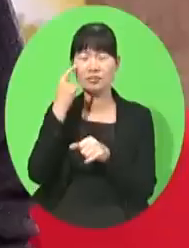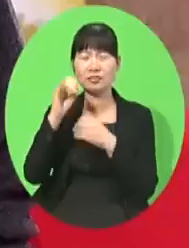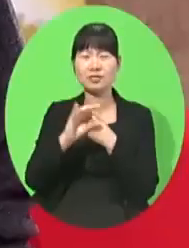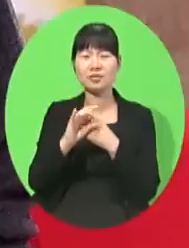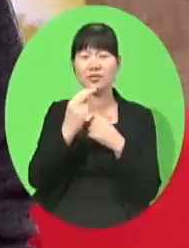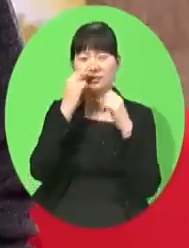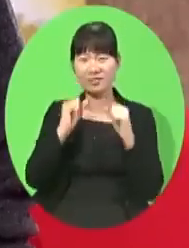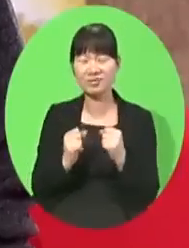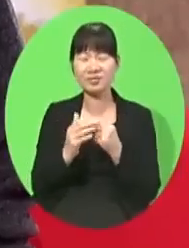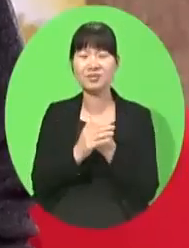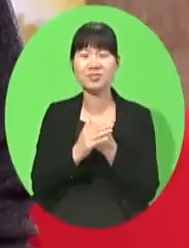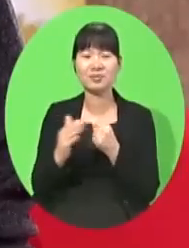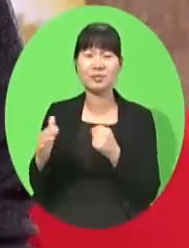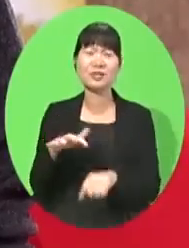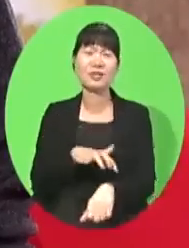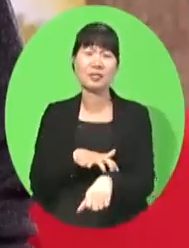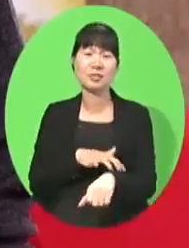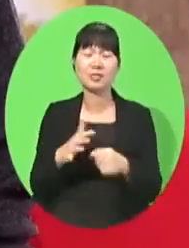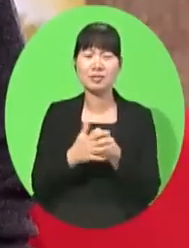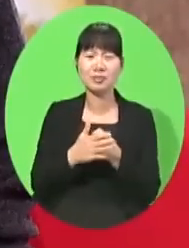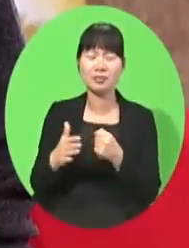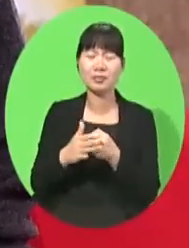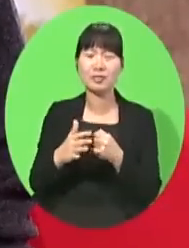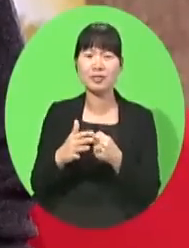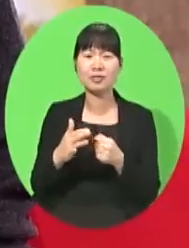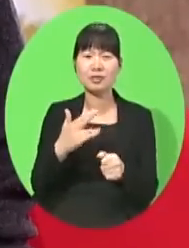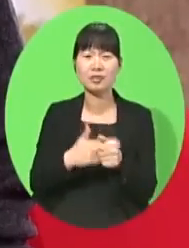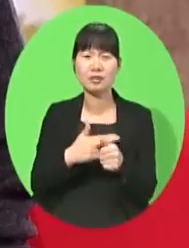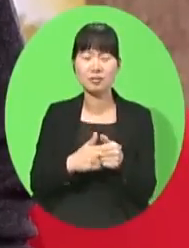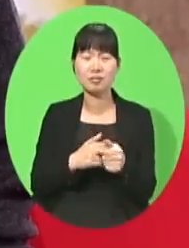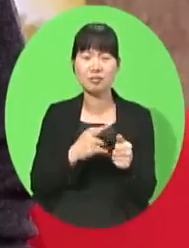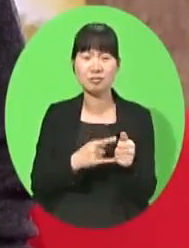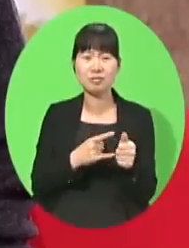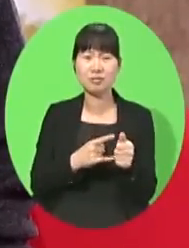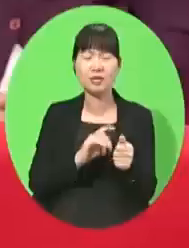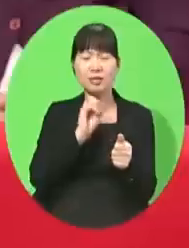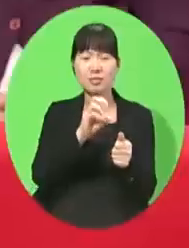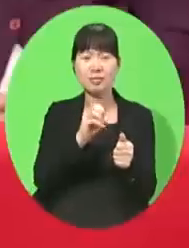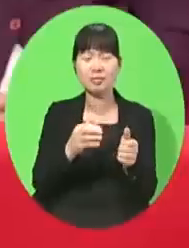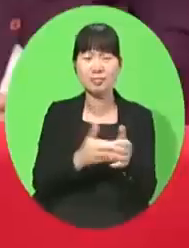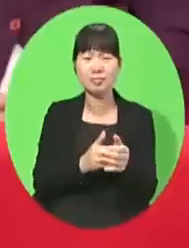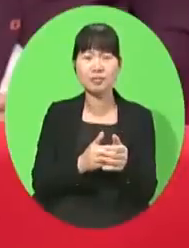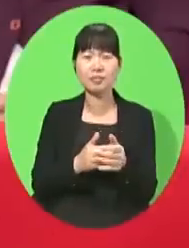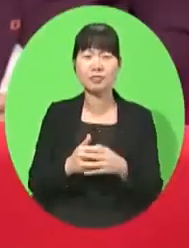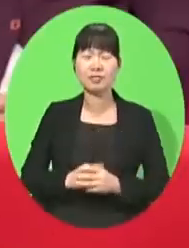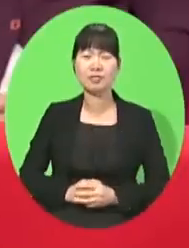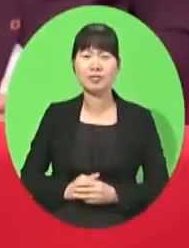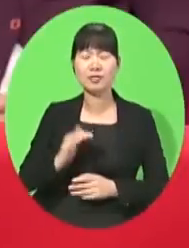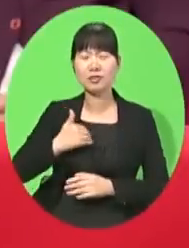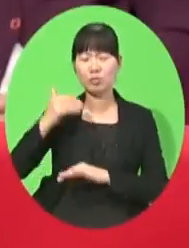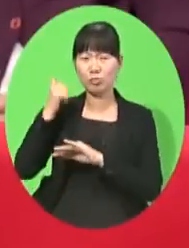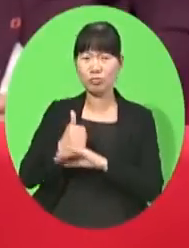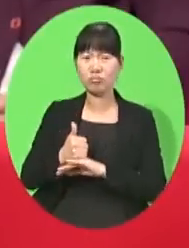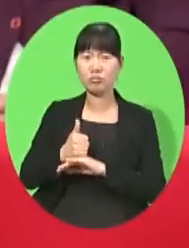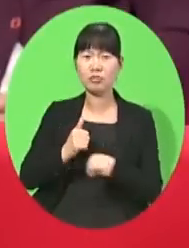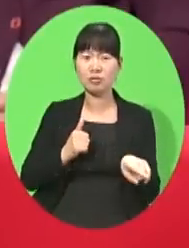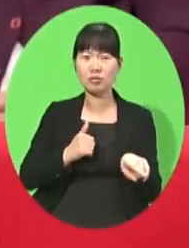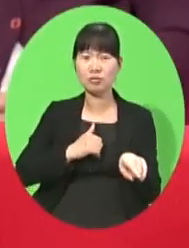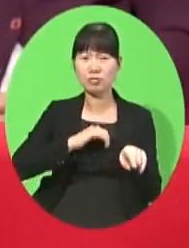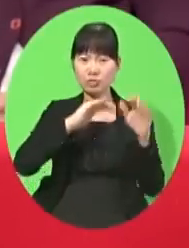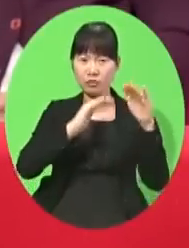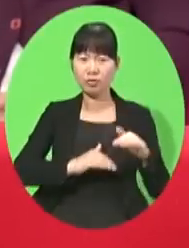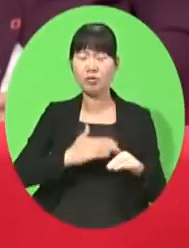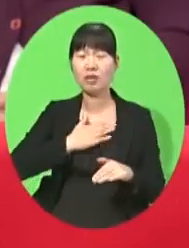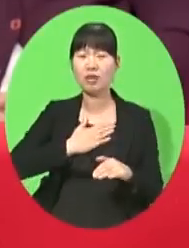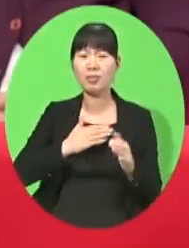살아야 하니까 불편하니까 앞에 나가서 선생님한테 말씀을 드려서 근데 그걸 제가 나중에 알았어요.